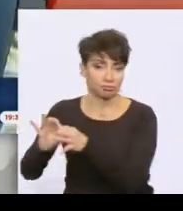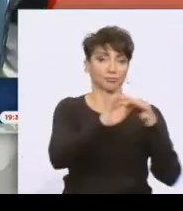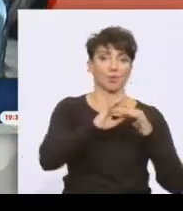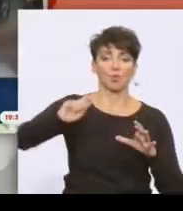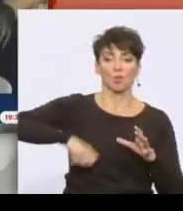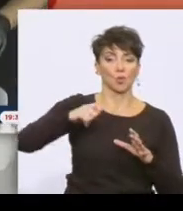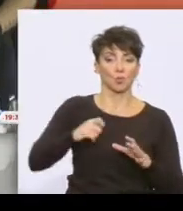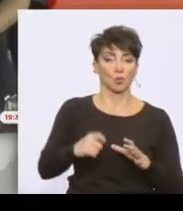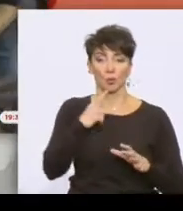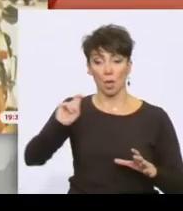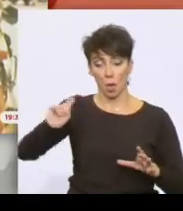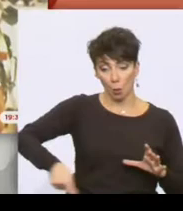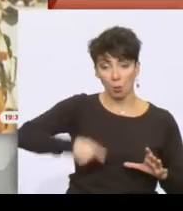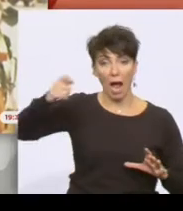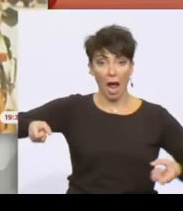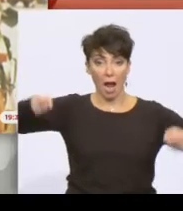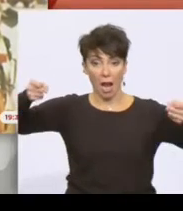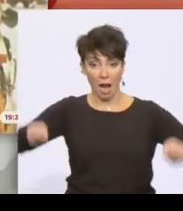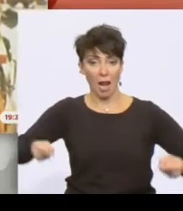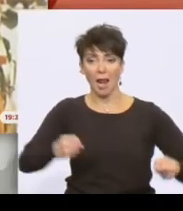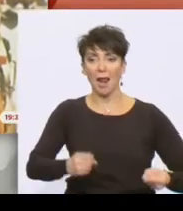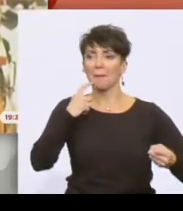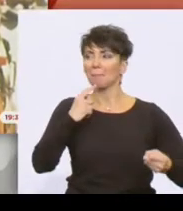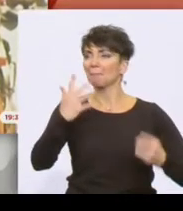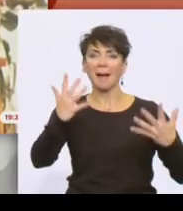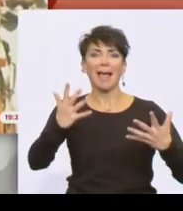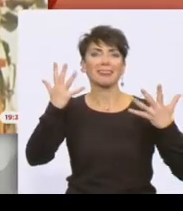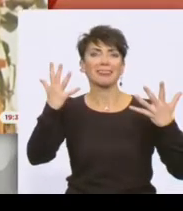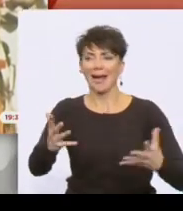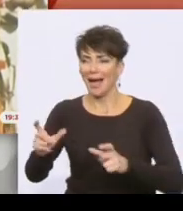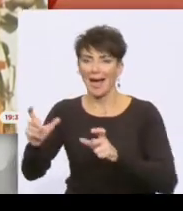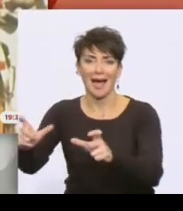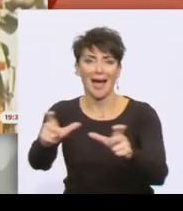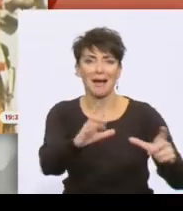κόσμο. Μία κουτάλα, ένα καζάνι και 5-10 μερίδες φαγητό φέρνει τον κόσμο πιο κοντά.